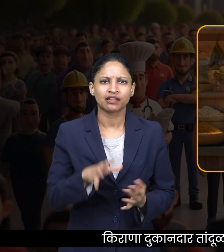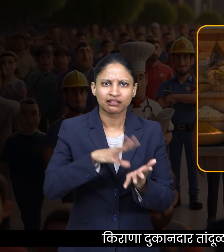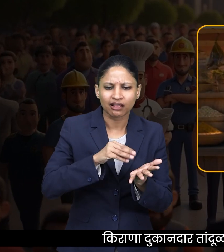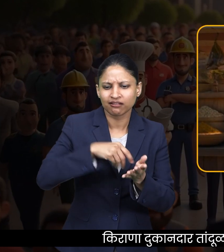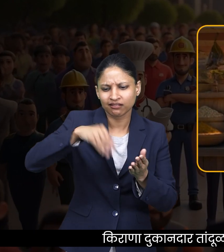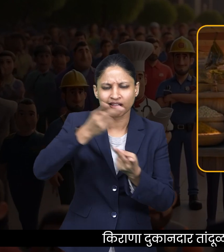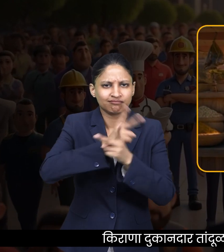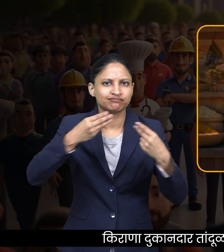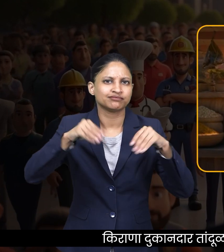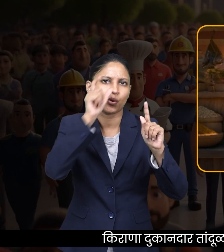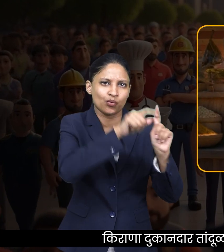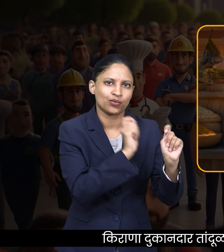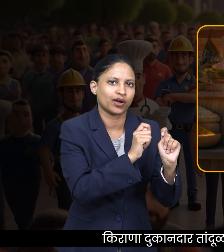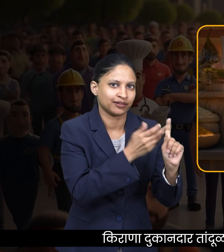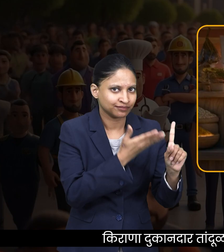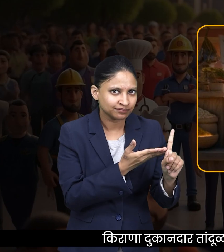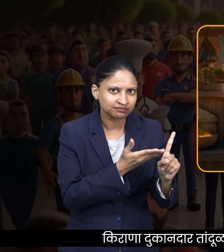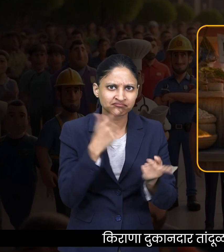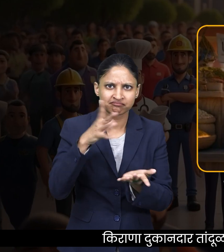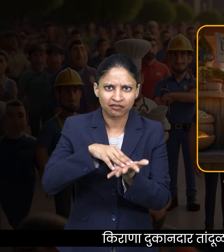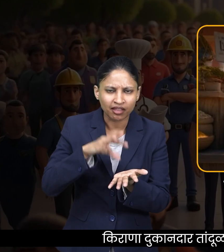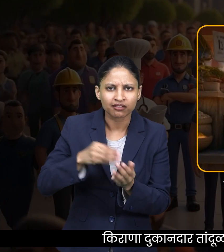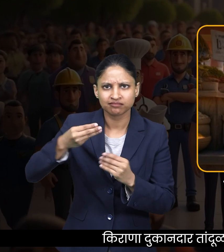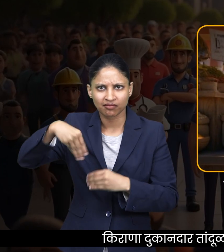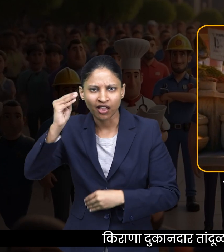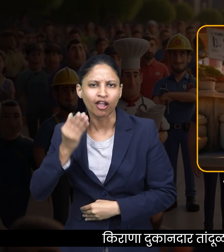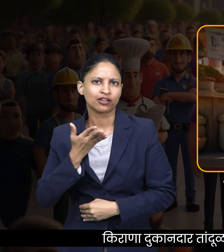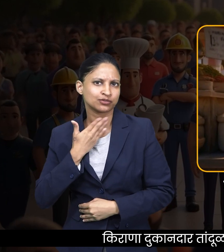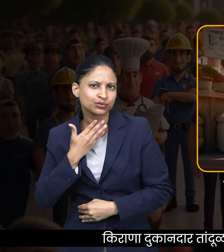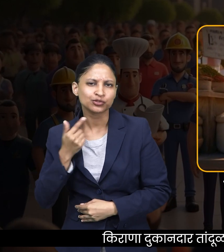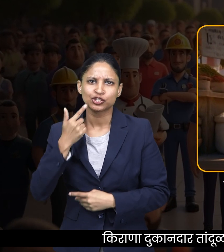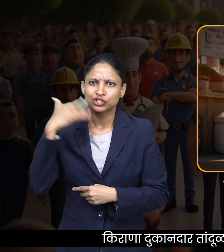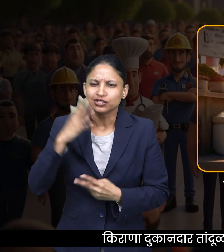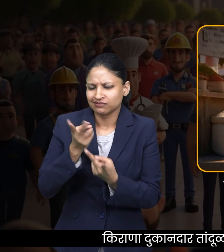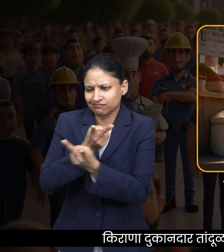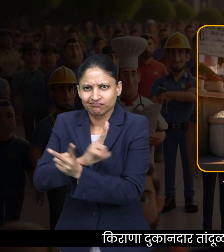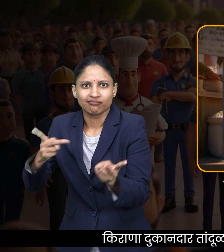किराणा दुकानदार तांदूळ, डाळ, साखर आणि मसाले विकतो.